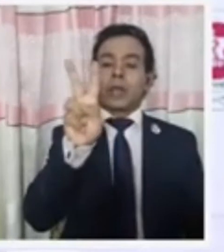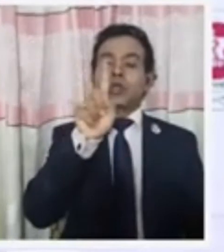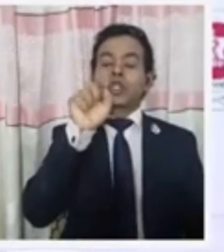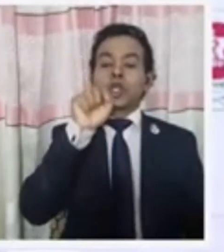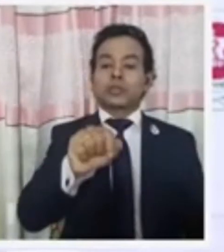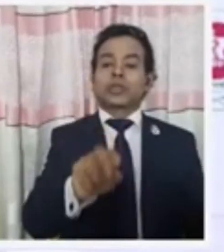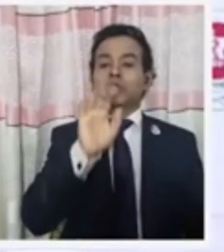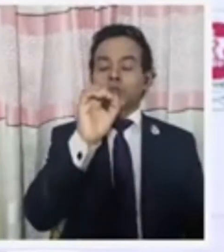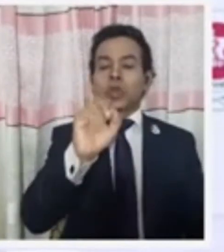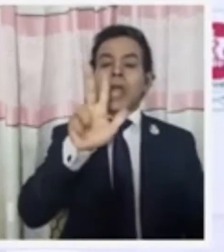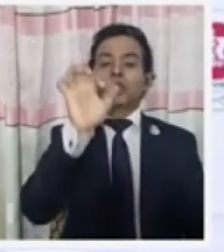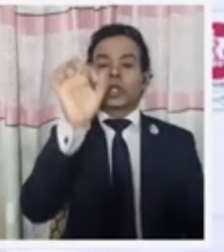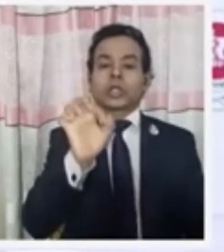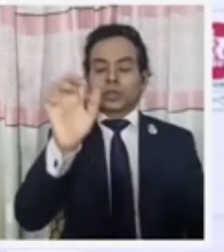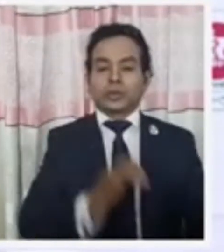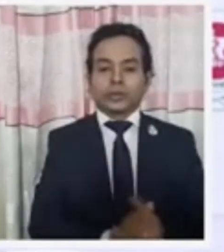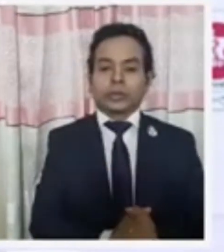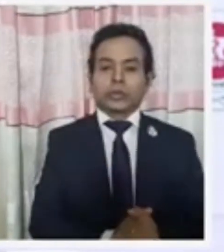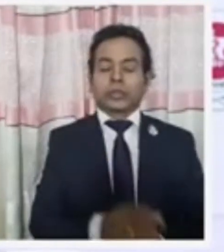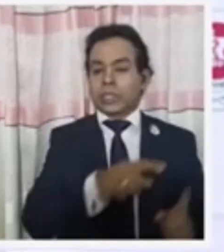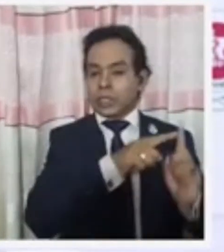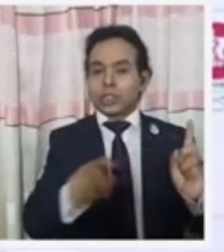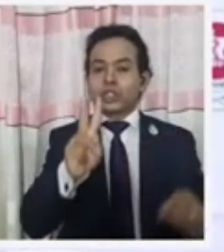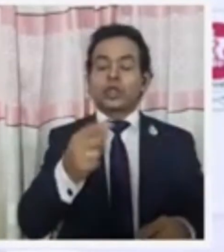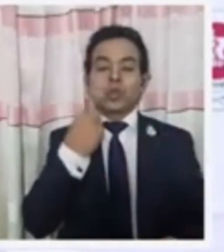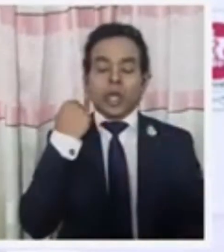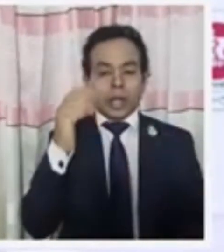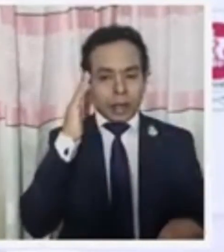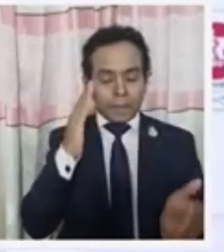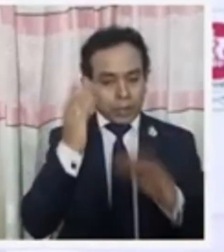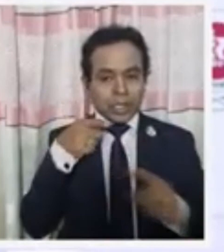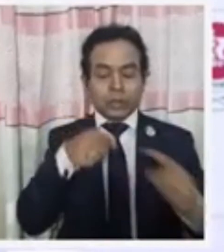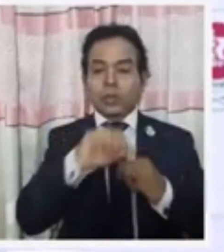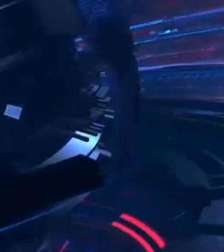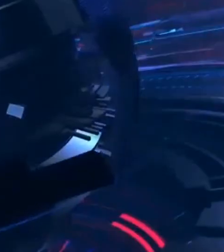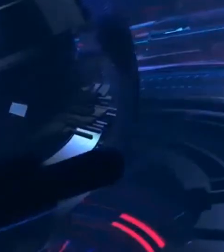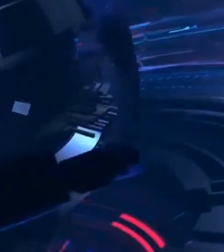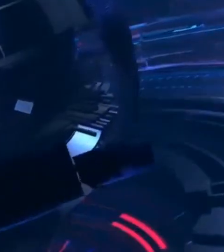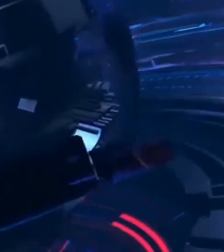78.92% এবং নারী 511 জন, 21.08%।